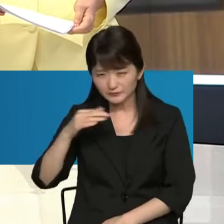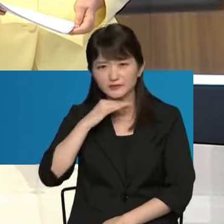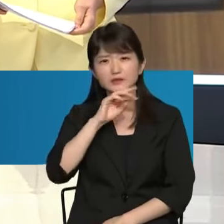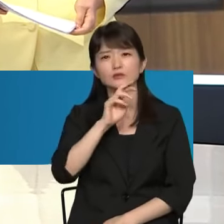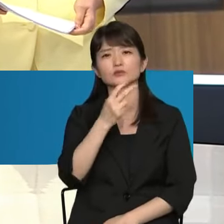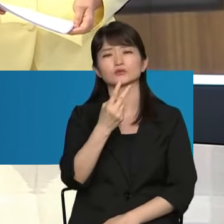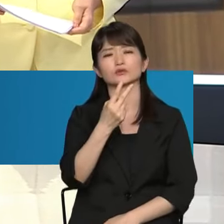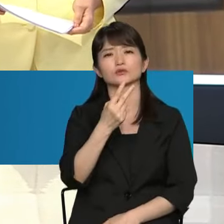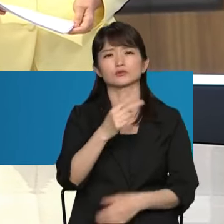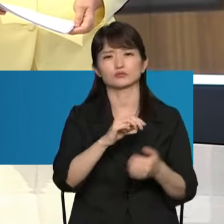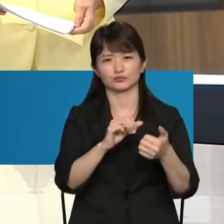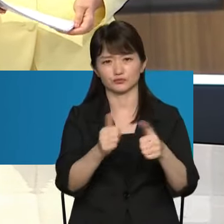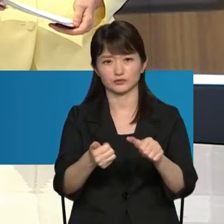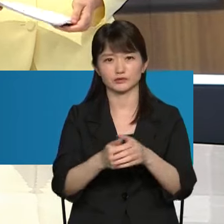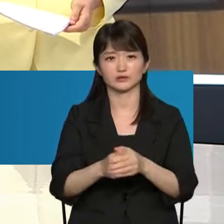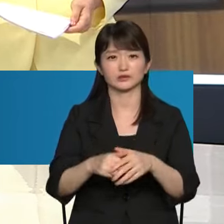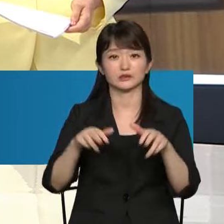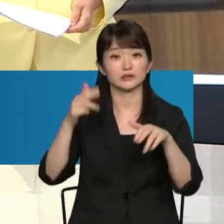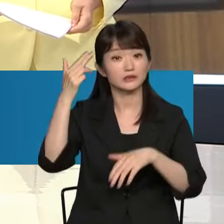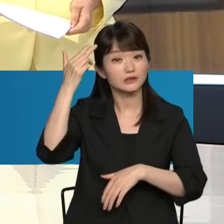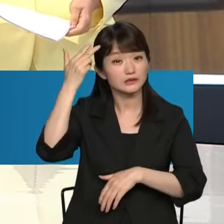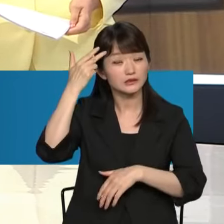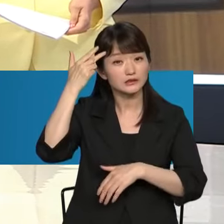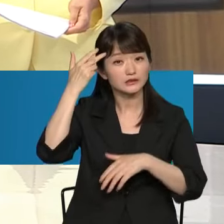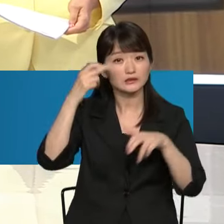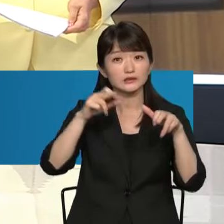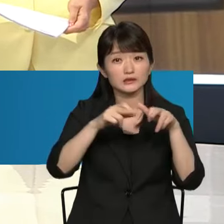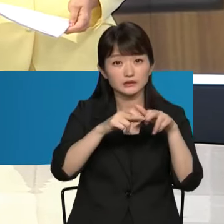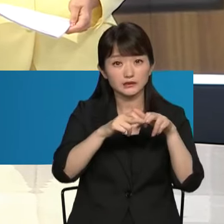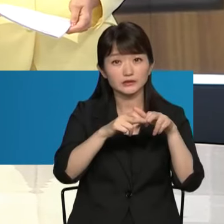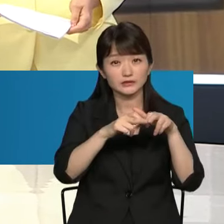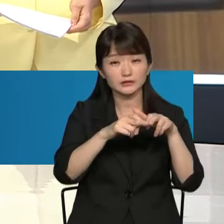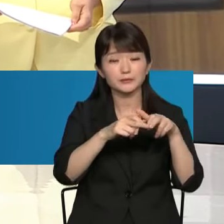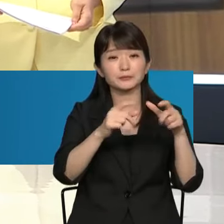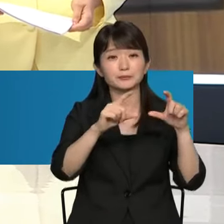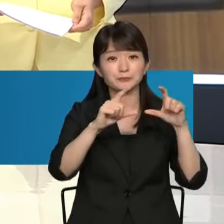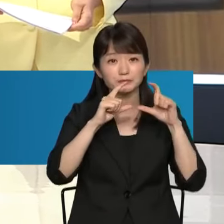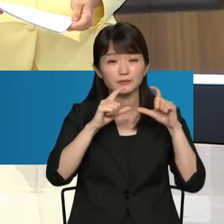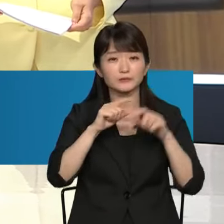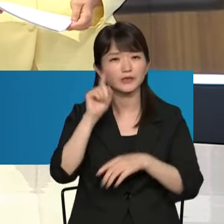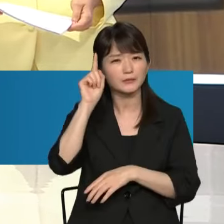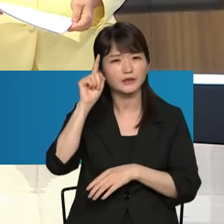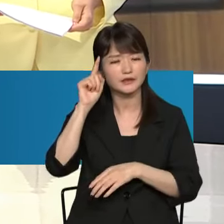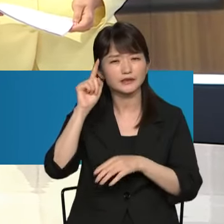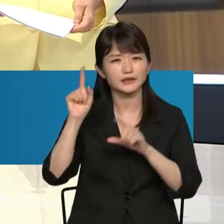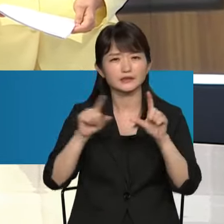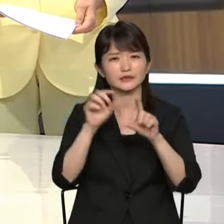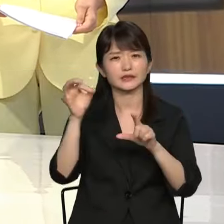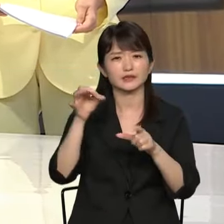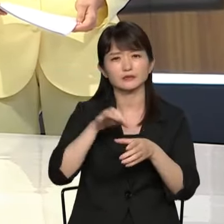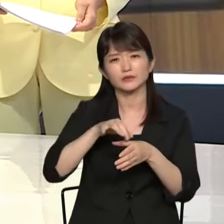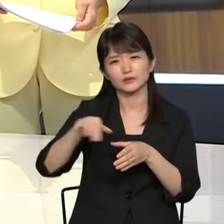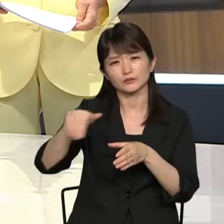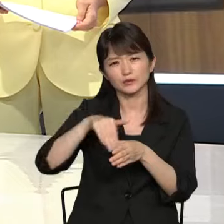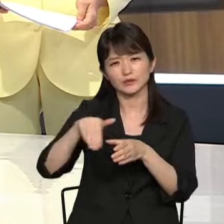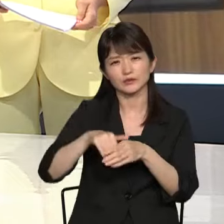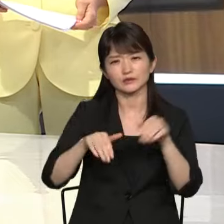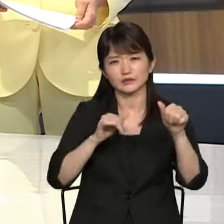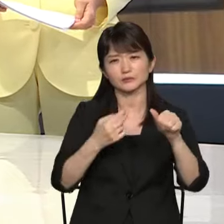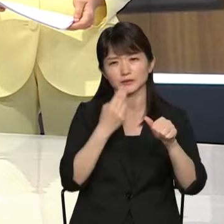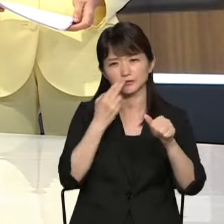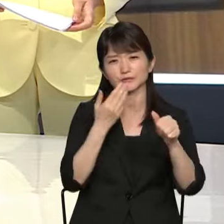떠났습니다. 지적장애를 가지고 매달 생활비를 보탰던 은영 씨는 5명에게 새 생명을 전했습니다. 김지윤